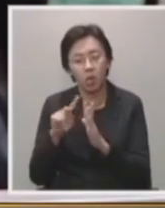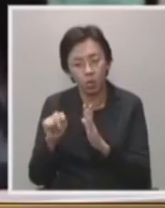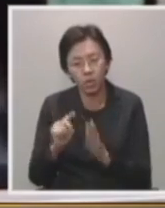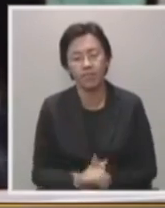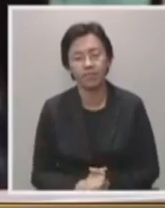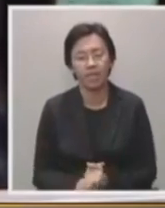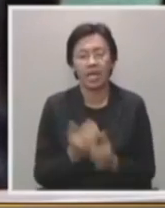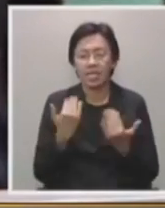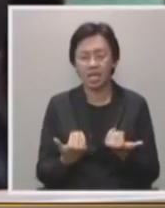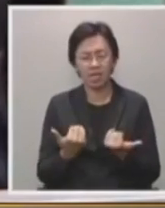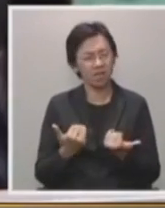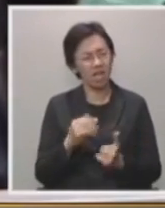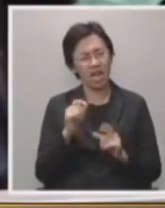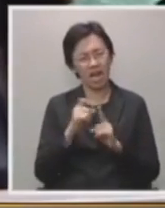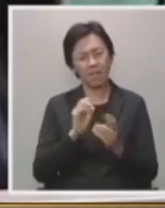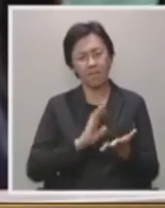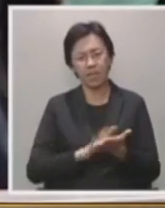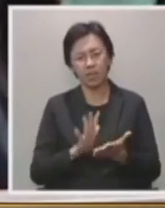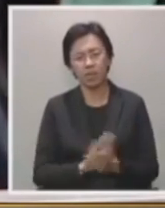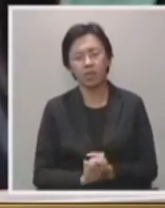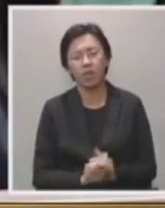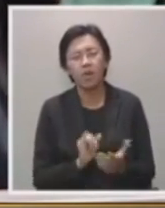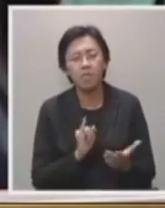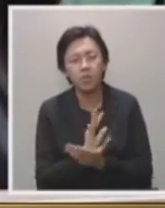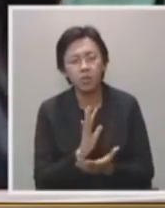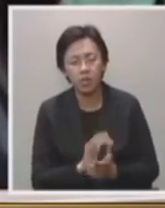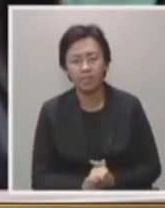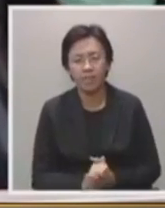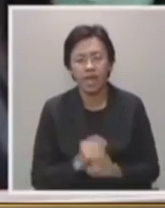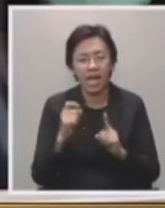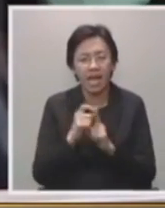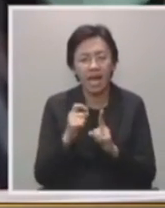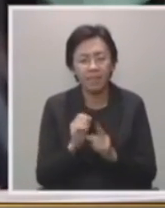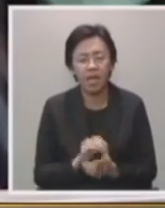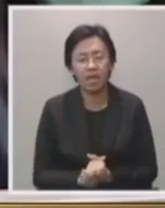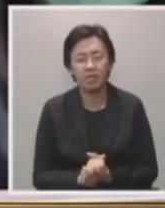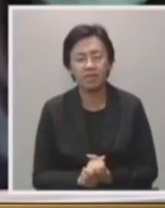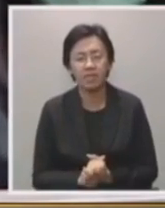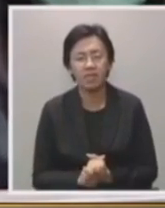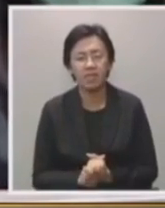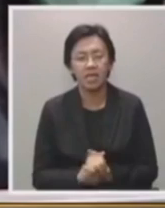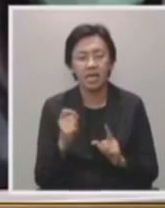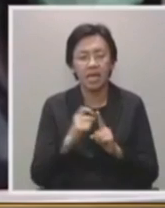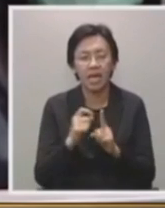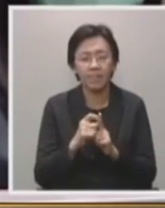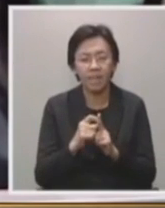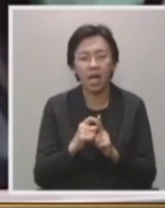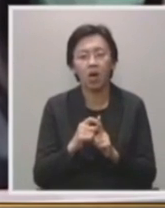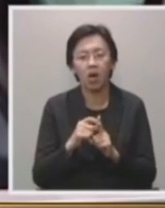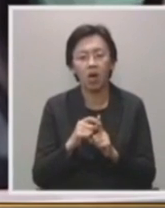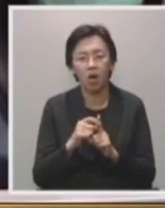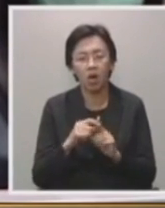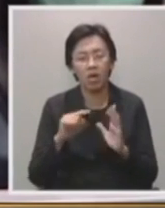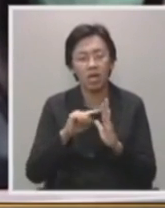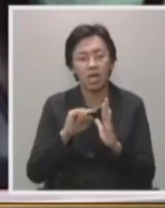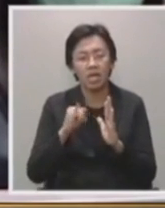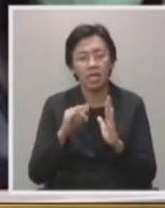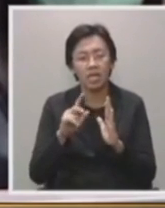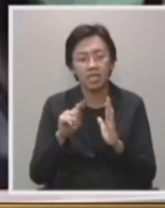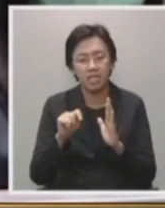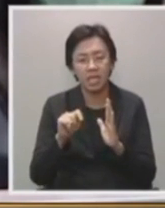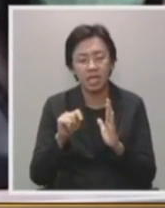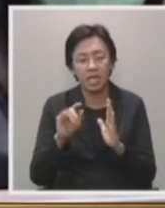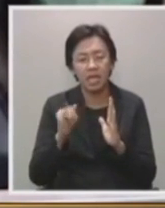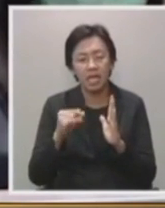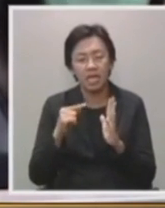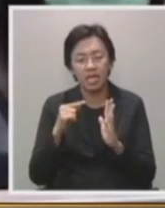กำลังใช้ถ้อยคำที่ไม่ถูกต้องที่ผมยังไม่ประท้วงเมื่อกี้ท่านใช้ถ้อยคำว่าท่านเขียนข้อคำว่าเจตจำนงแล้วคอควายกรันเนี่ยที่จริงตร